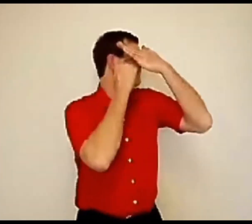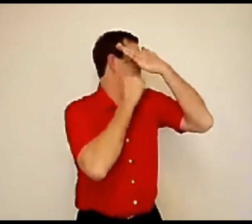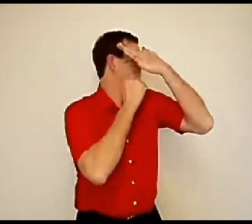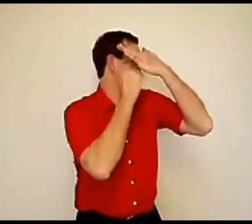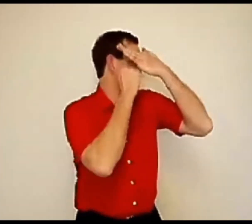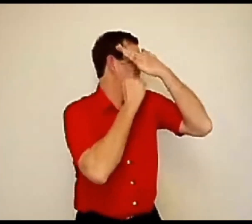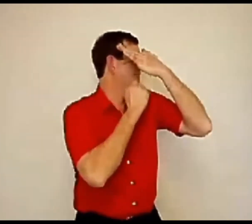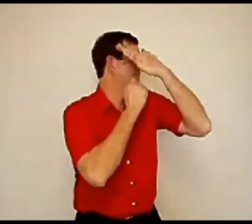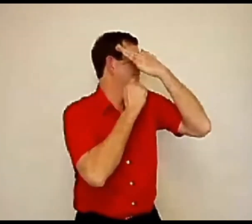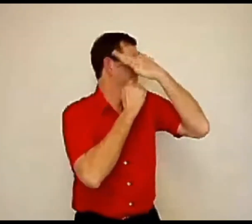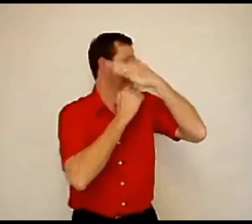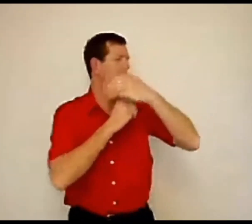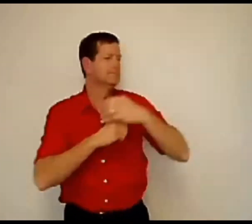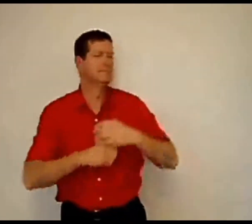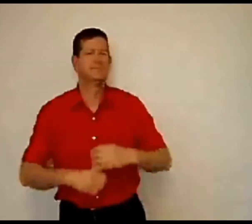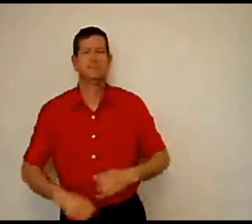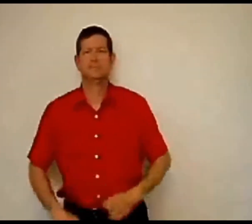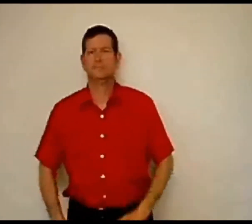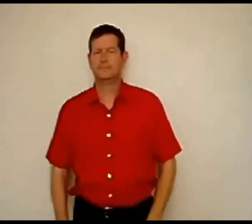Se raser.